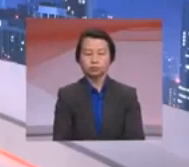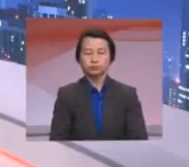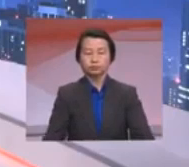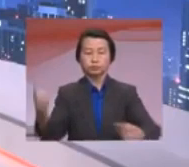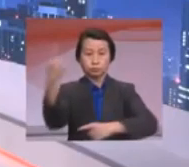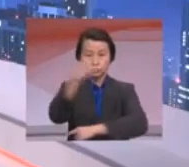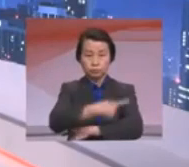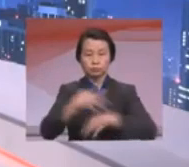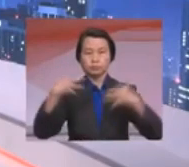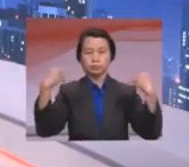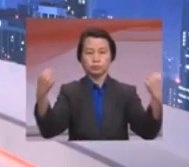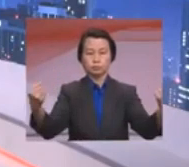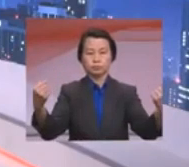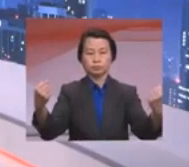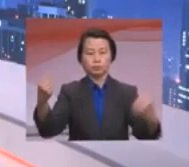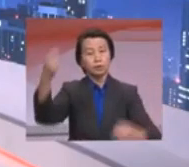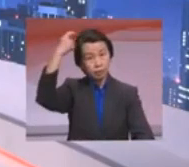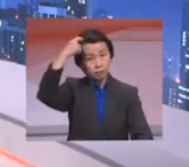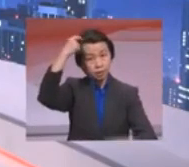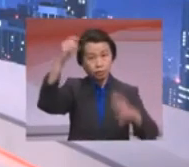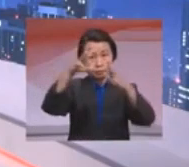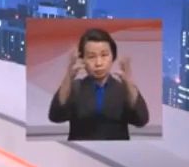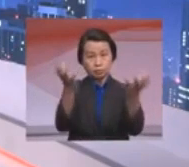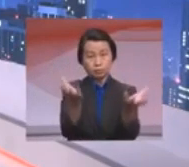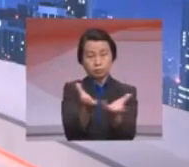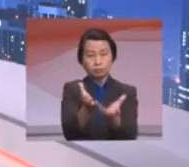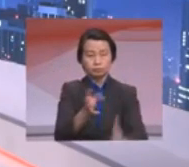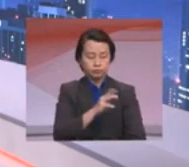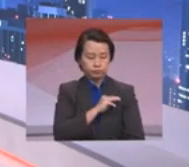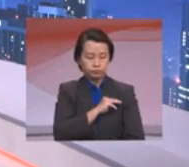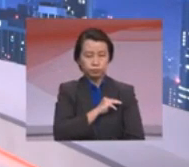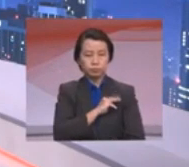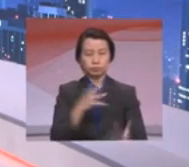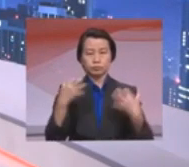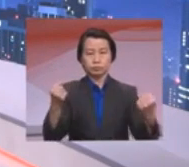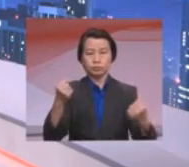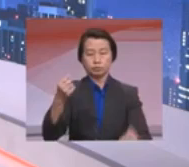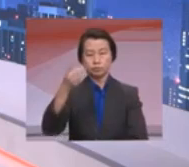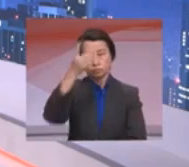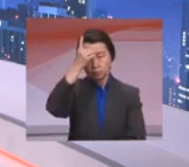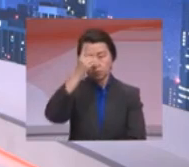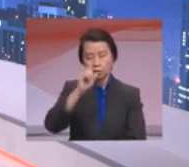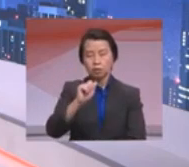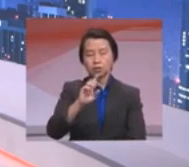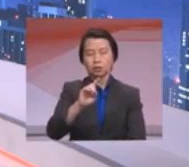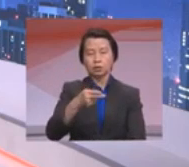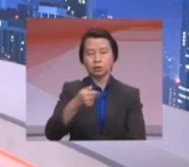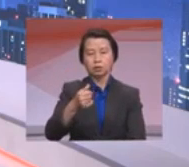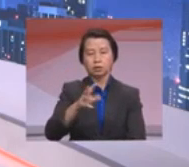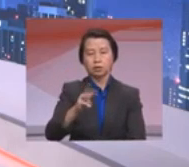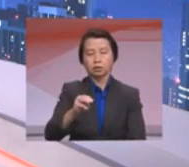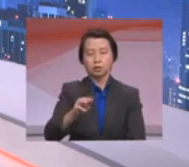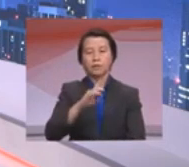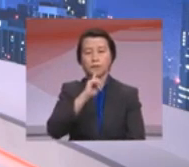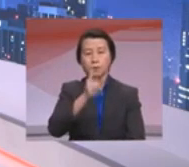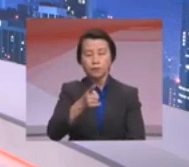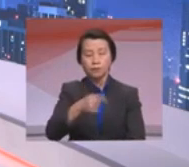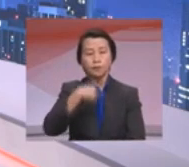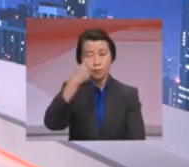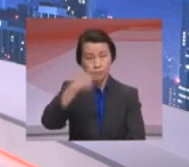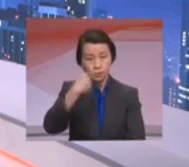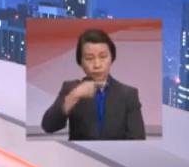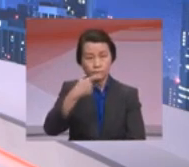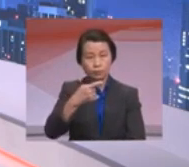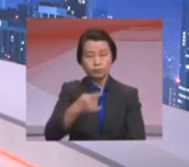Sempena Hari Kesihatan Mental Sedunia, Menteri Kesihatan Dato' Sri Adham Baba dalam kenyataan yang dikeluarkannya hari ini